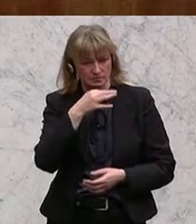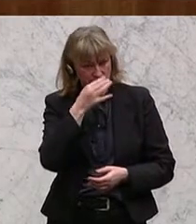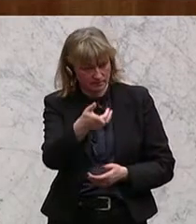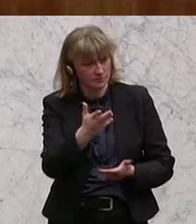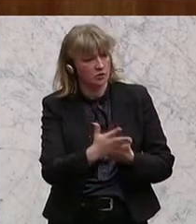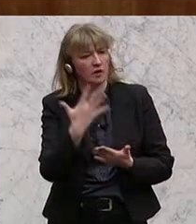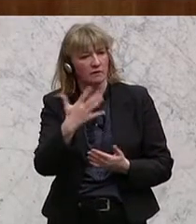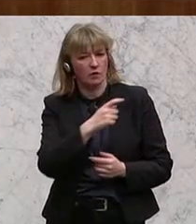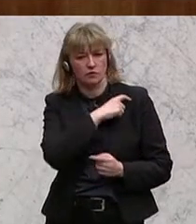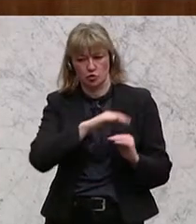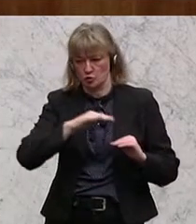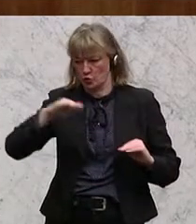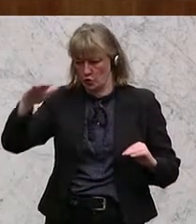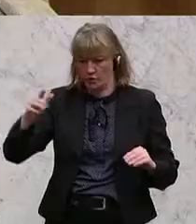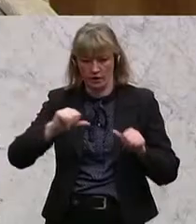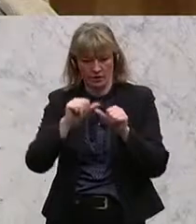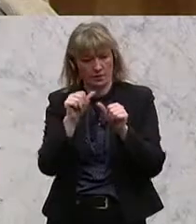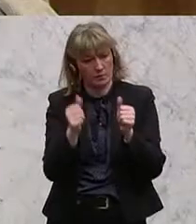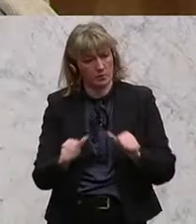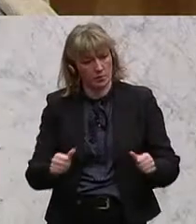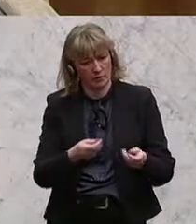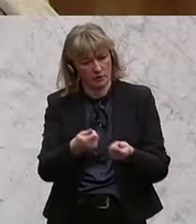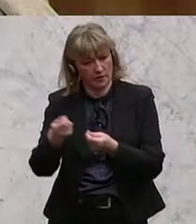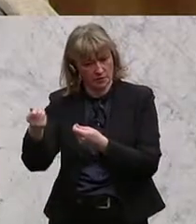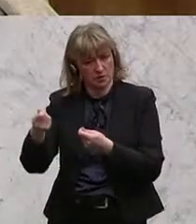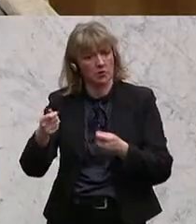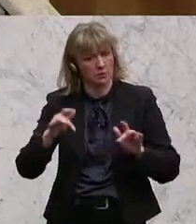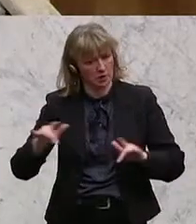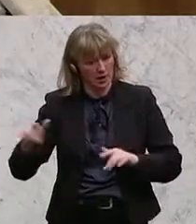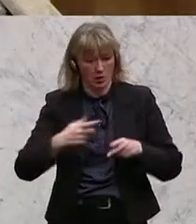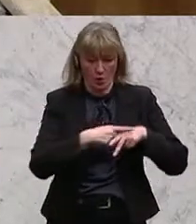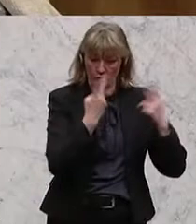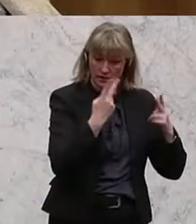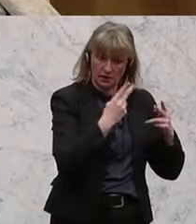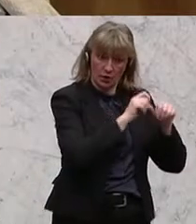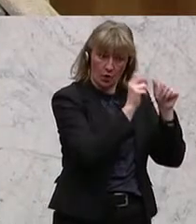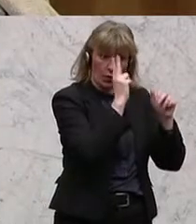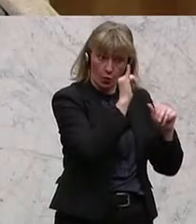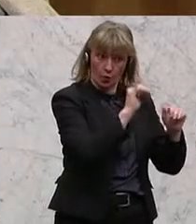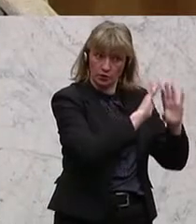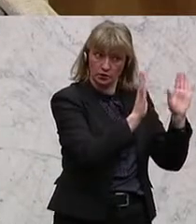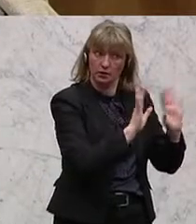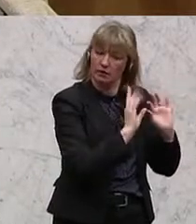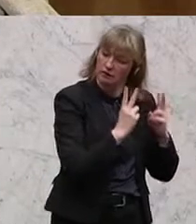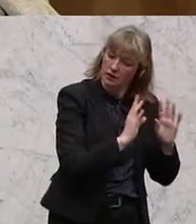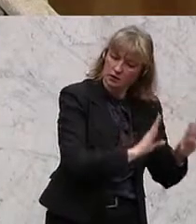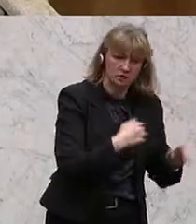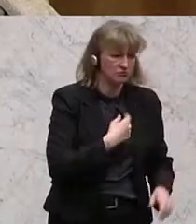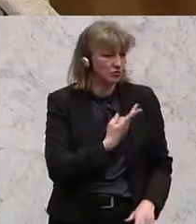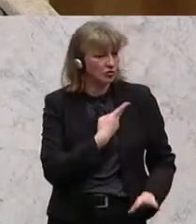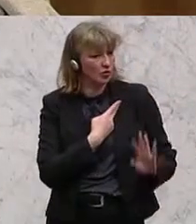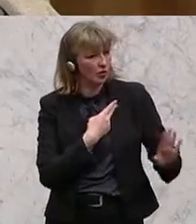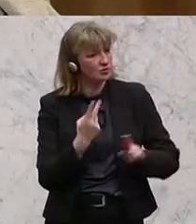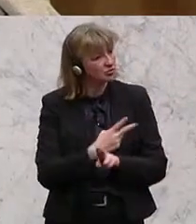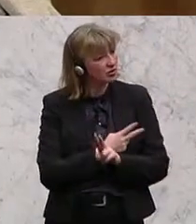wir ein fünfstufiges Finanzierungsmodell. Wie gesagt, öffentliche Universitäten sind ein wichtiges Gut. Wir können stolz darauf sein,